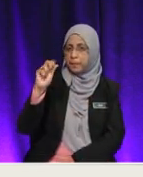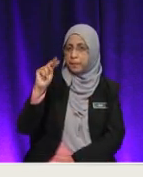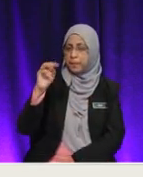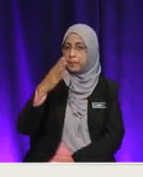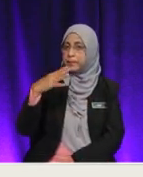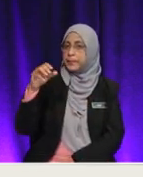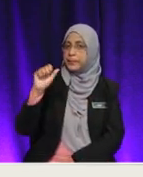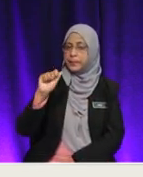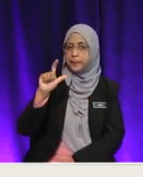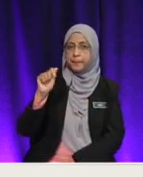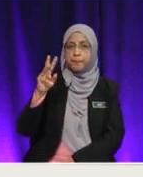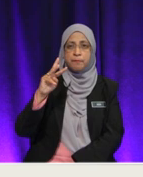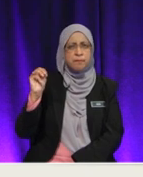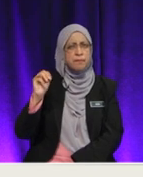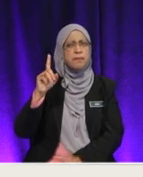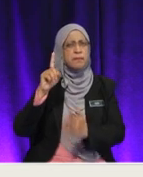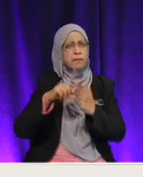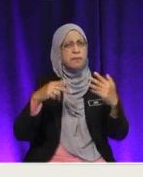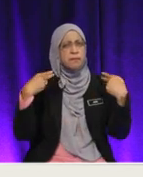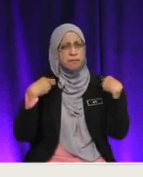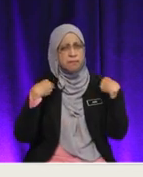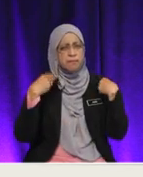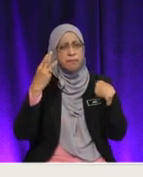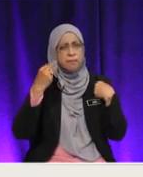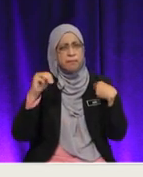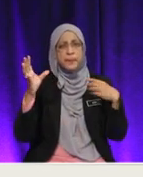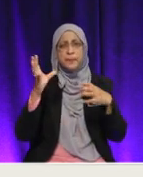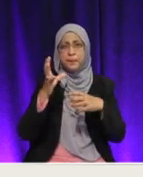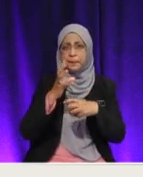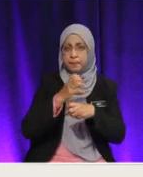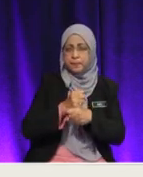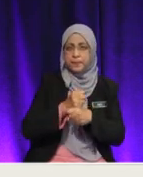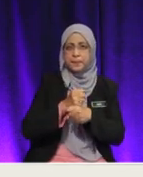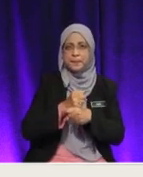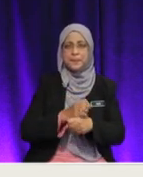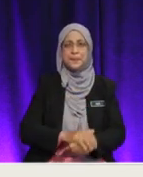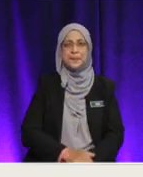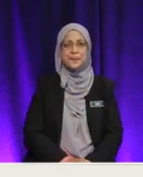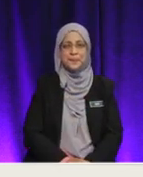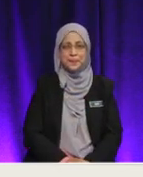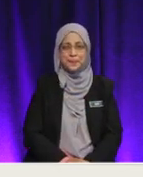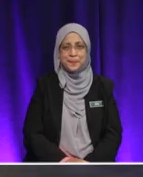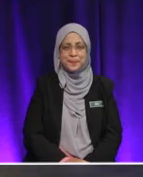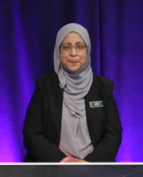perlembagaan apakah yang patut diperoleh oleh mangsa bencana alam